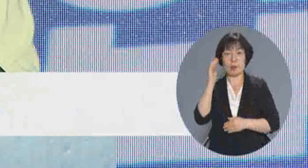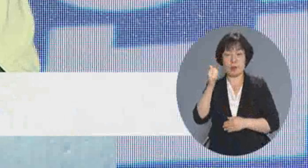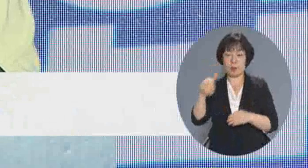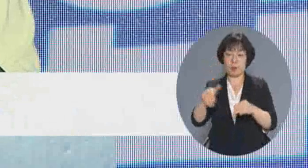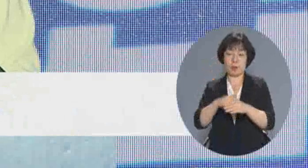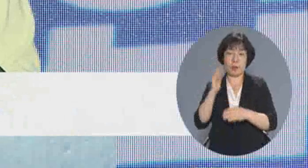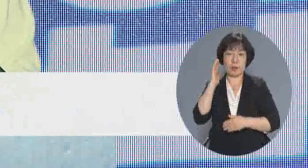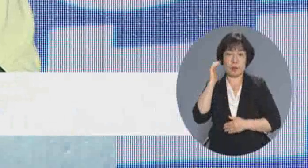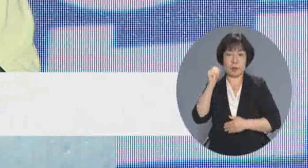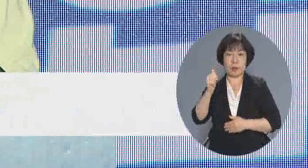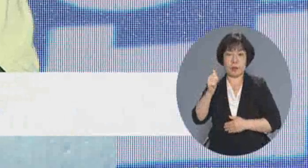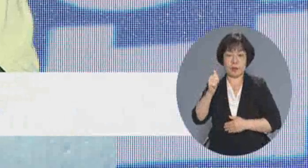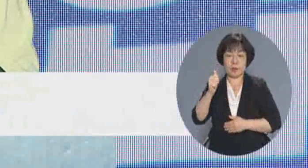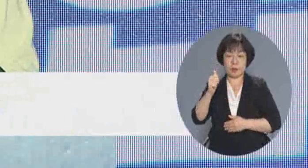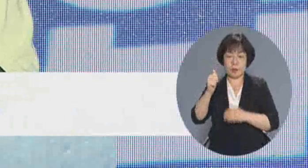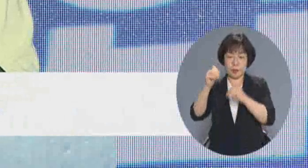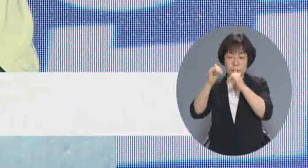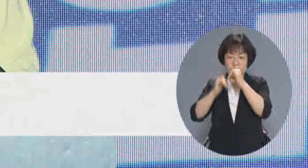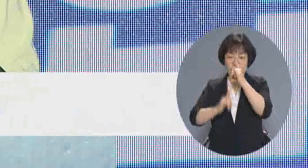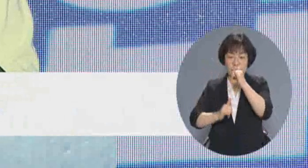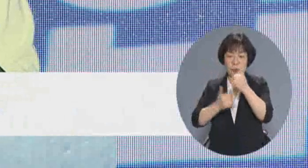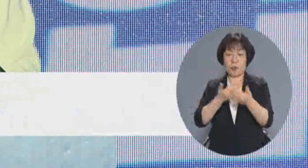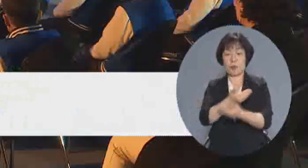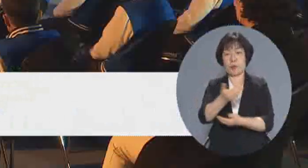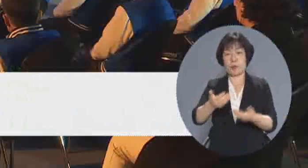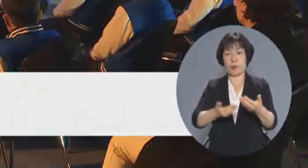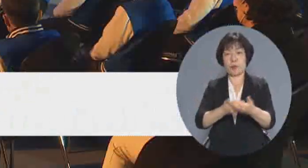문재인 대통령의 역사적 경험을 공유하고